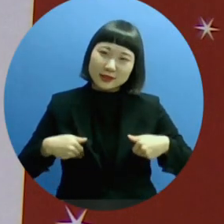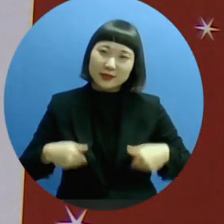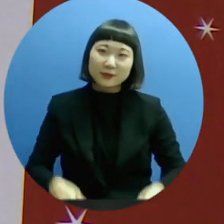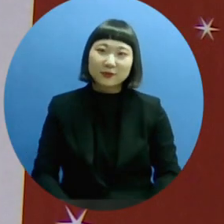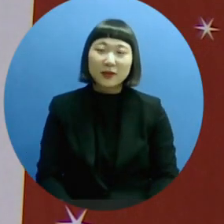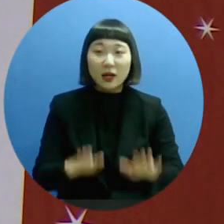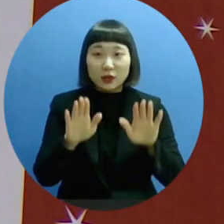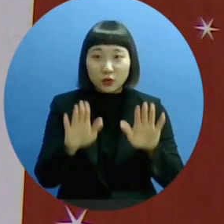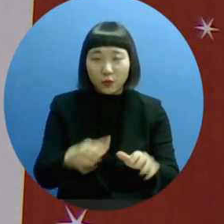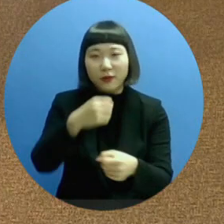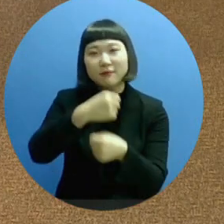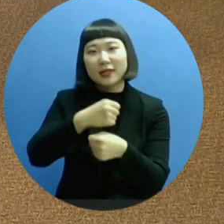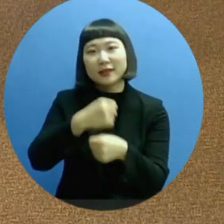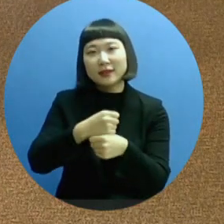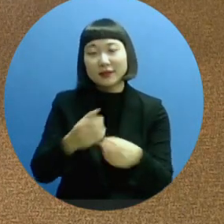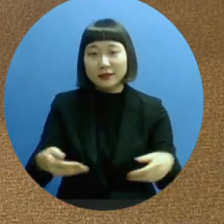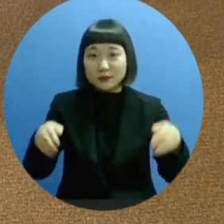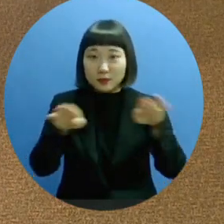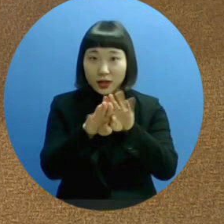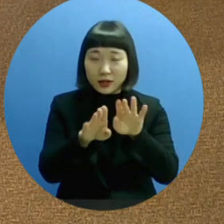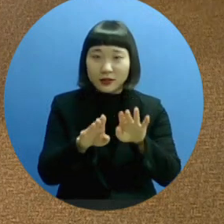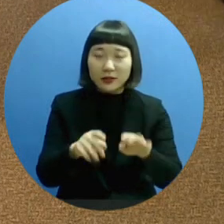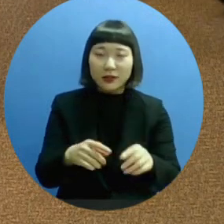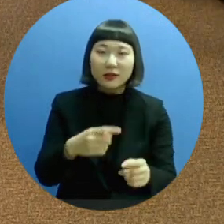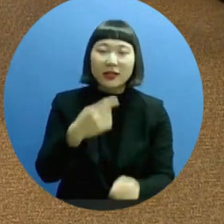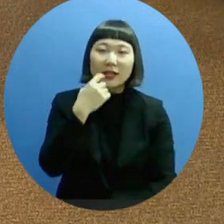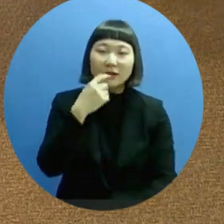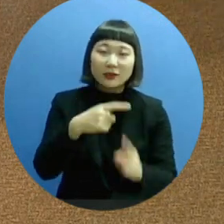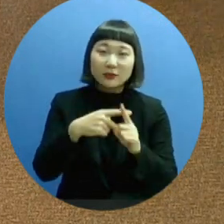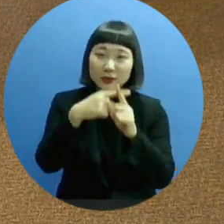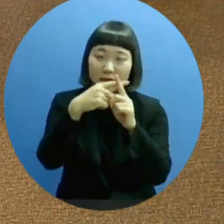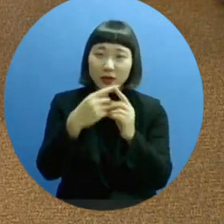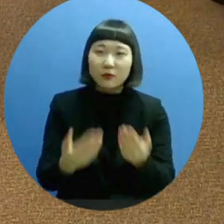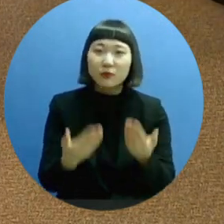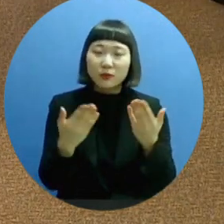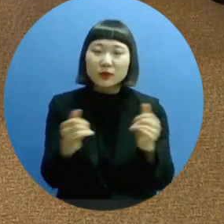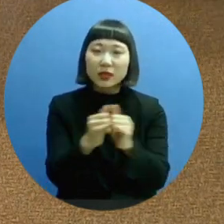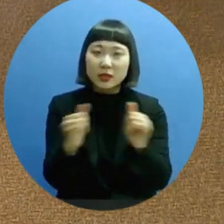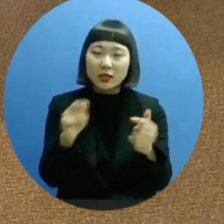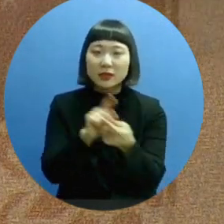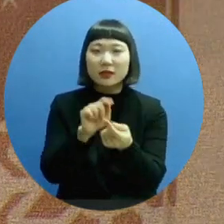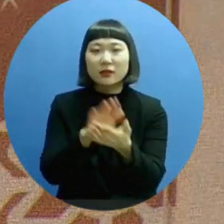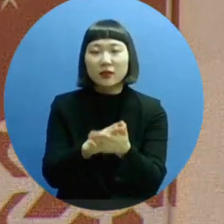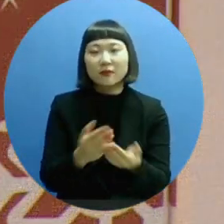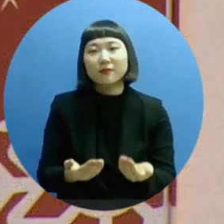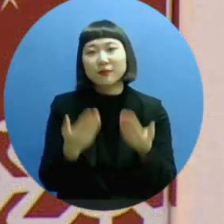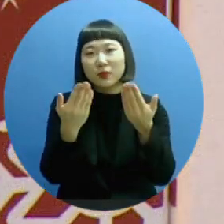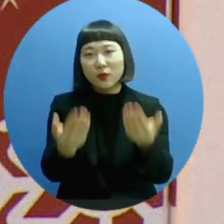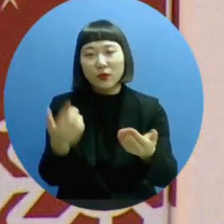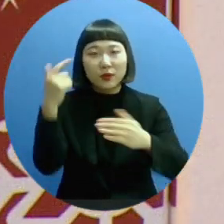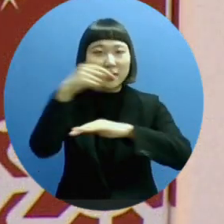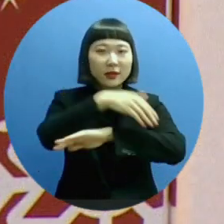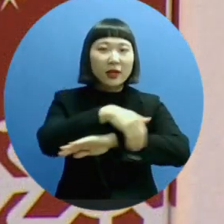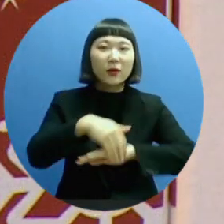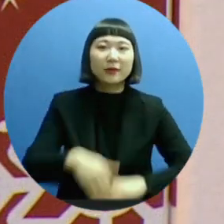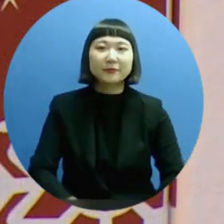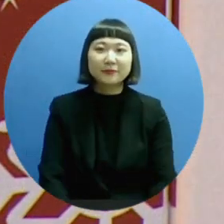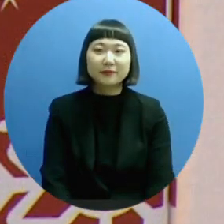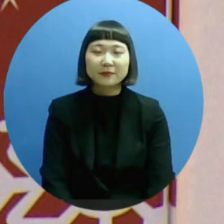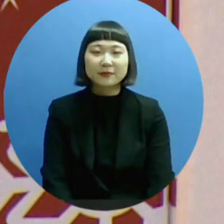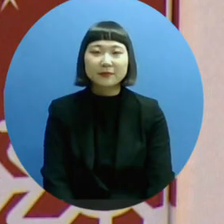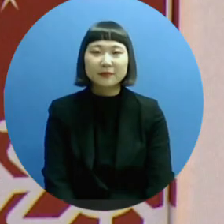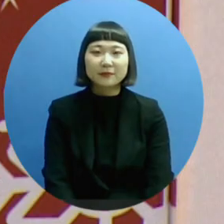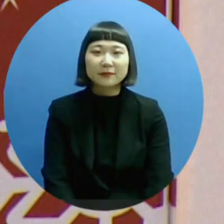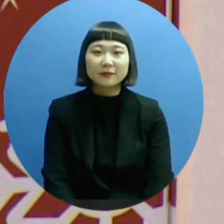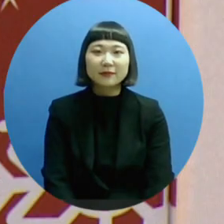방한 키트는 적십자 봉사원들이 어려운 이웃들을 방문해 전달할 예정입니다. BTV 뉴스